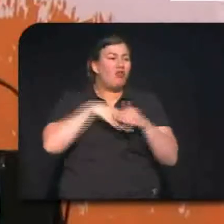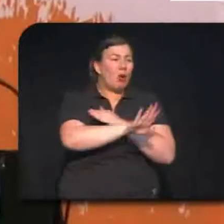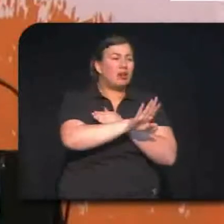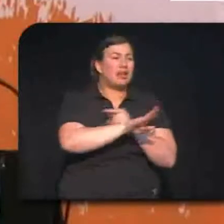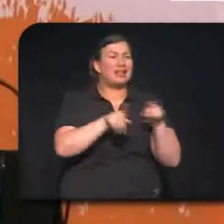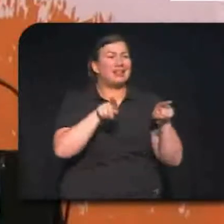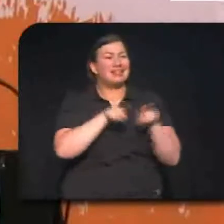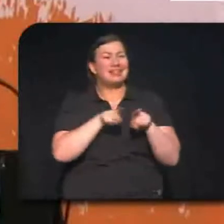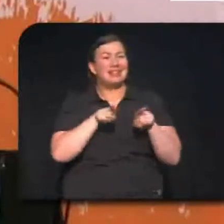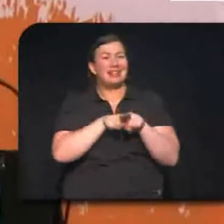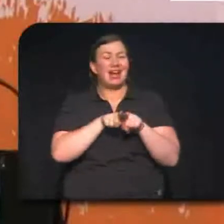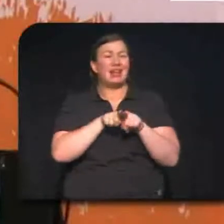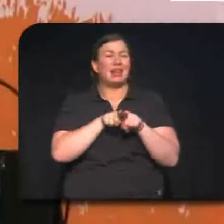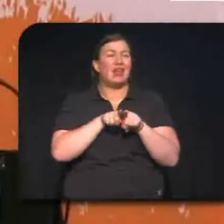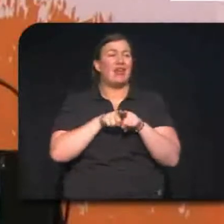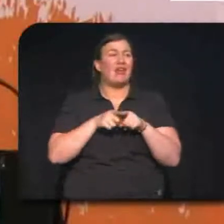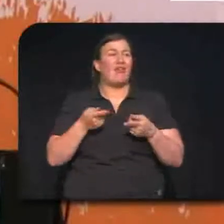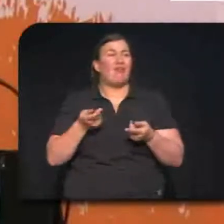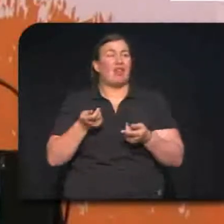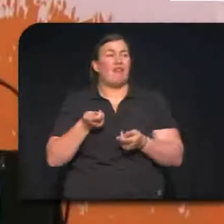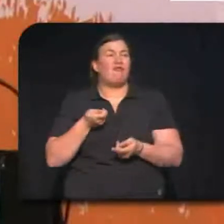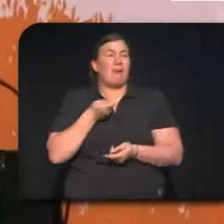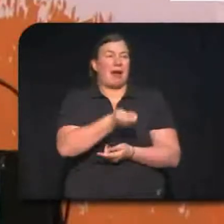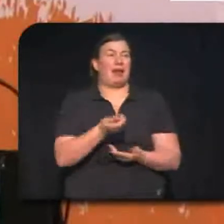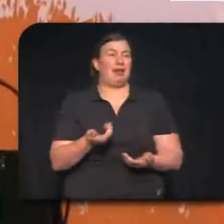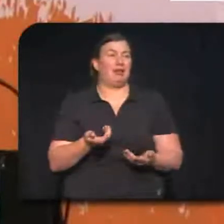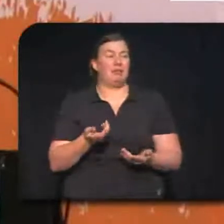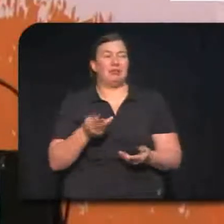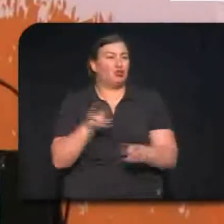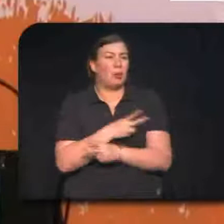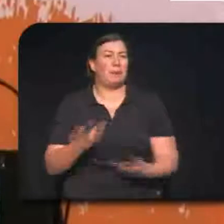es wird zum Verbrechen gemacht es wird kriminalisiert